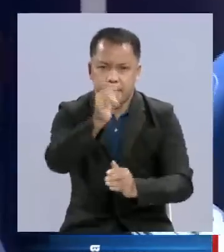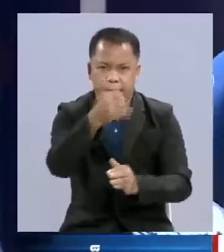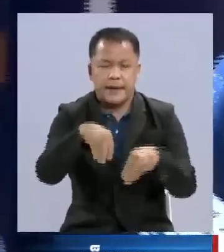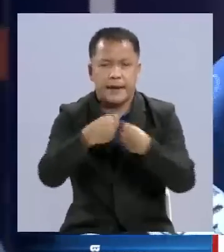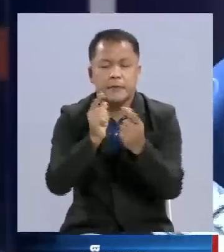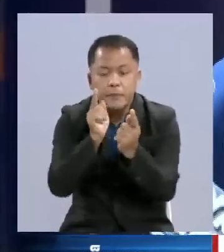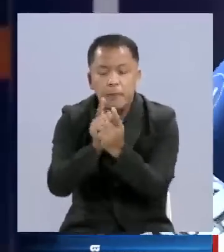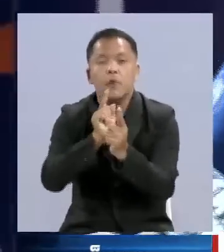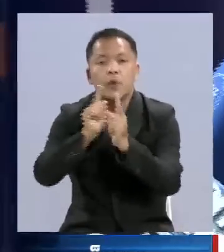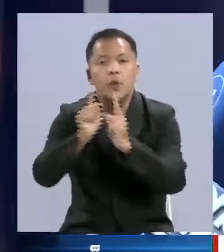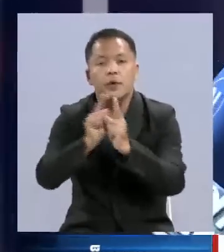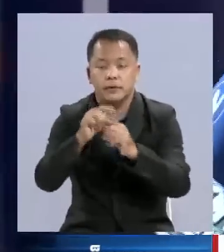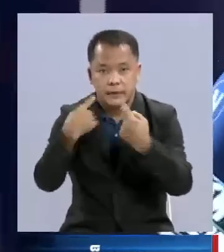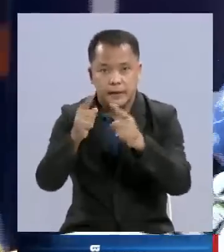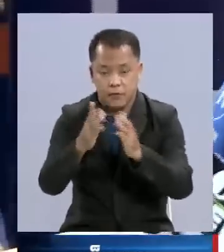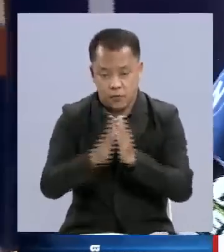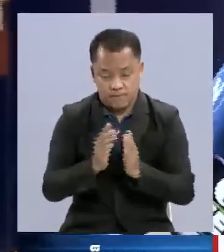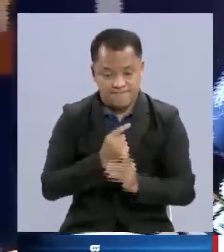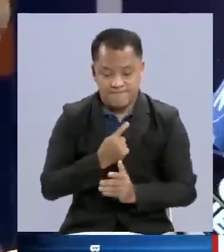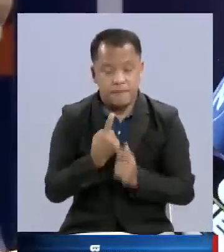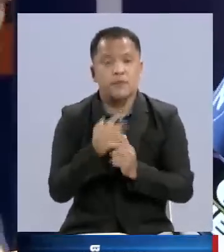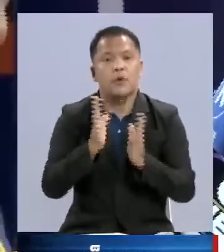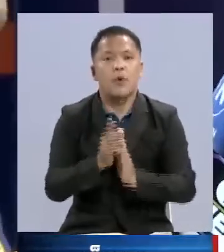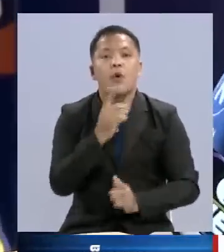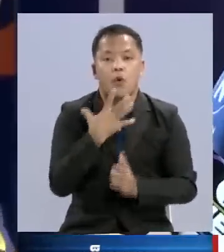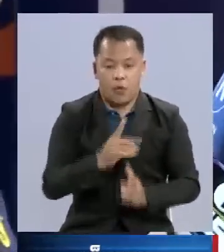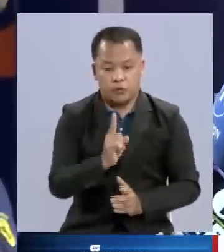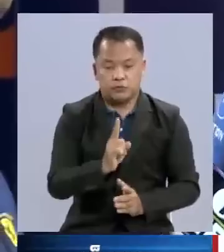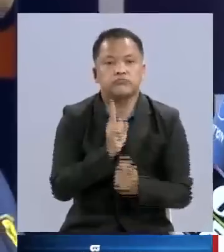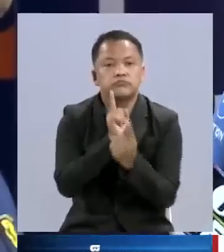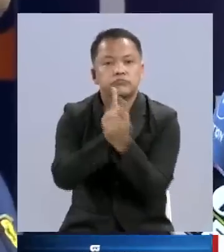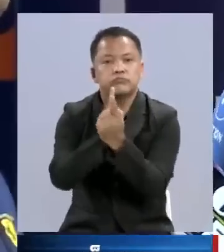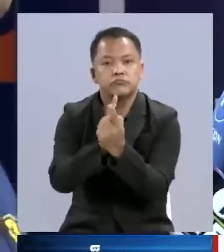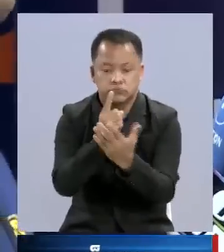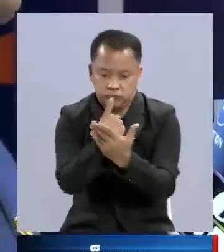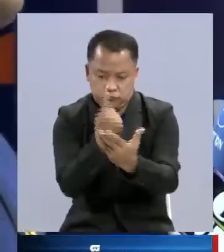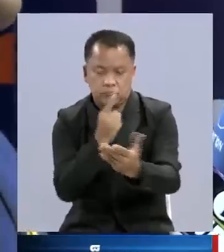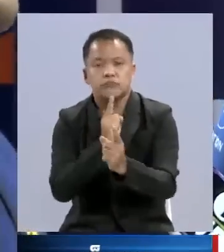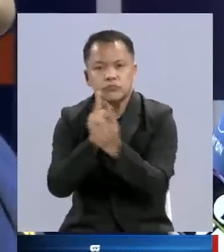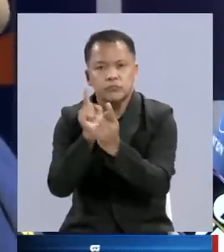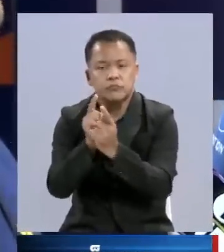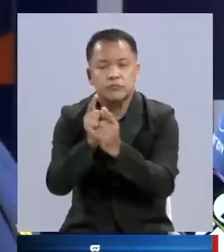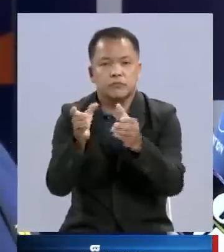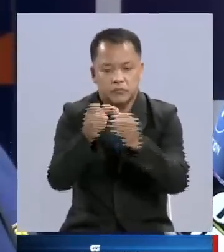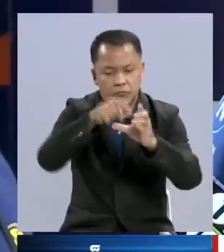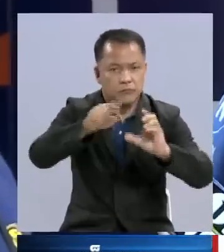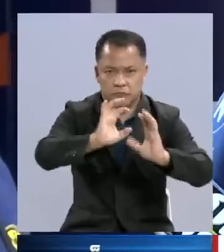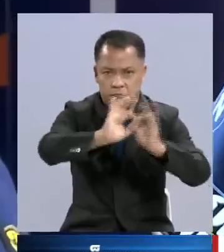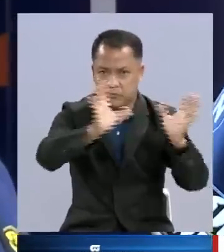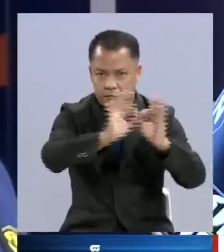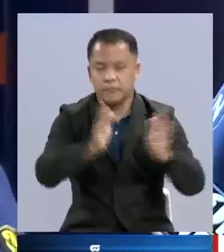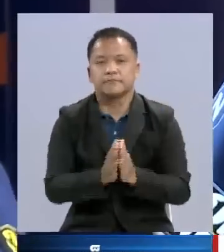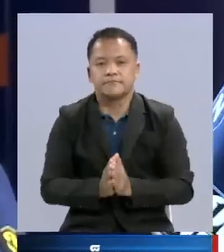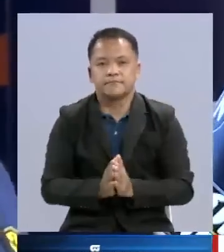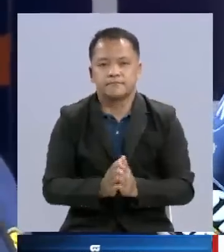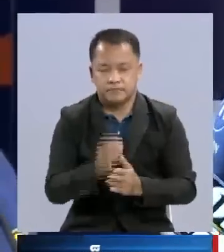องเข้าไปคุยแต่ไม่ใช่ในนามพรรคนะเป็นการพูดคุยกันรายบุคคลเลยให้เห็นความสำคัญกันรายบุคคลเลย อันนี้ก็น่าสนใ